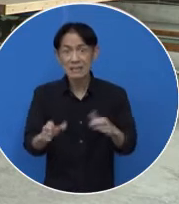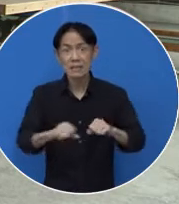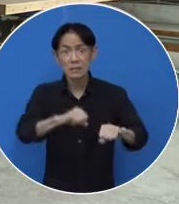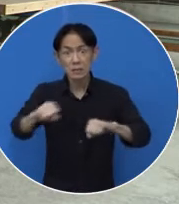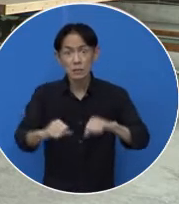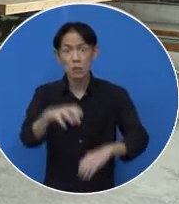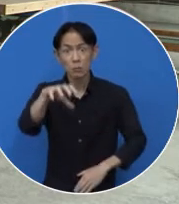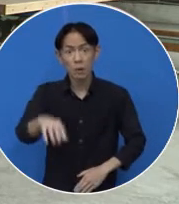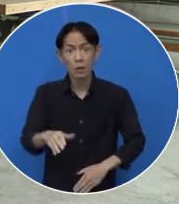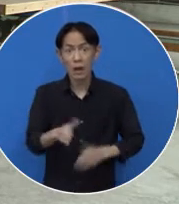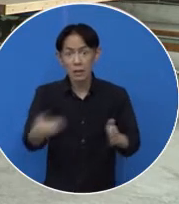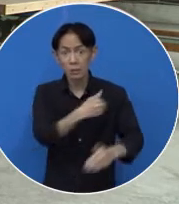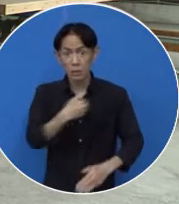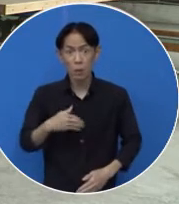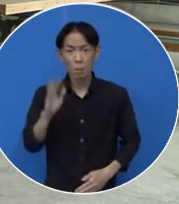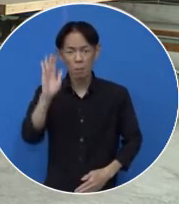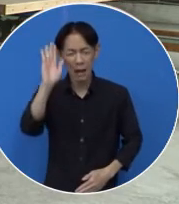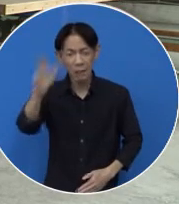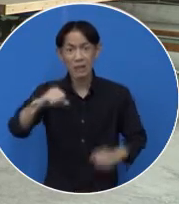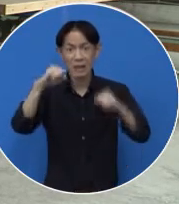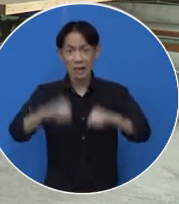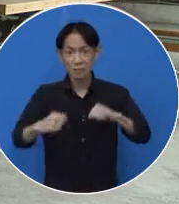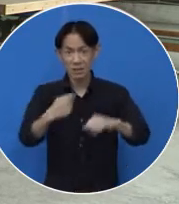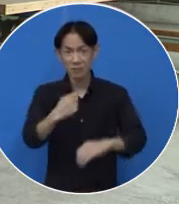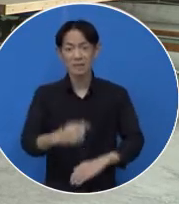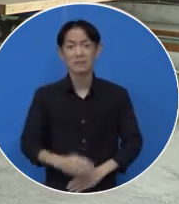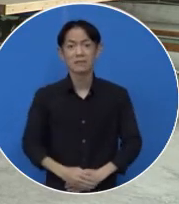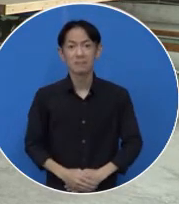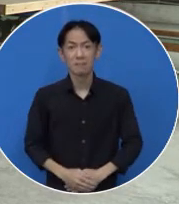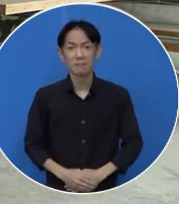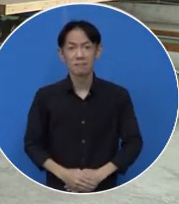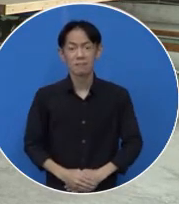開拓できるよう前向きに頑張ります。